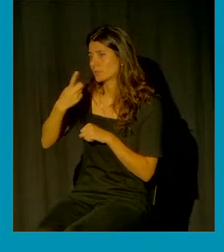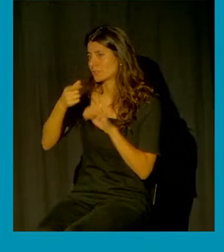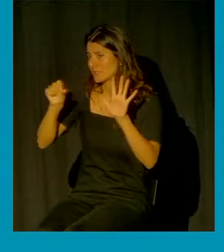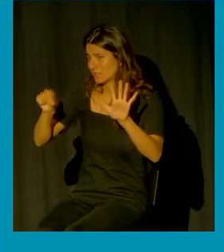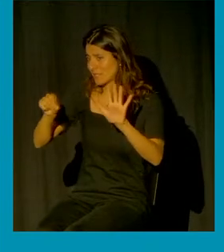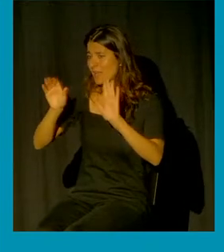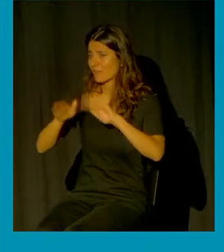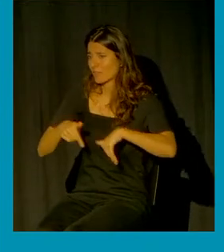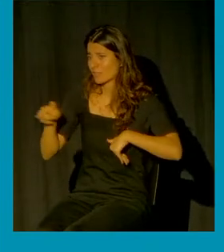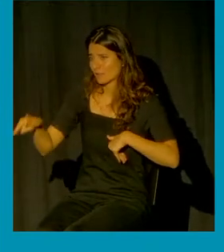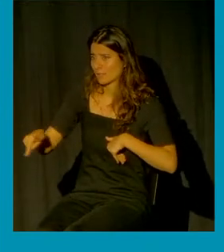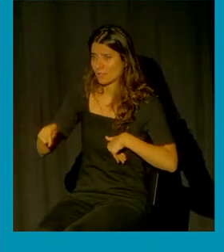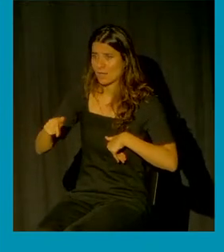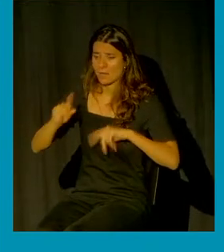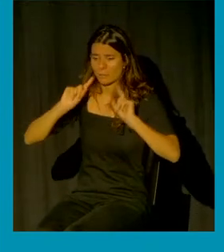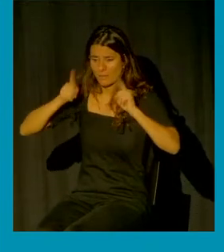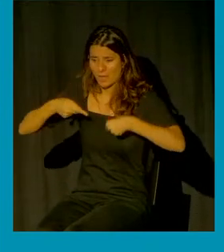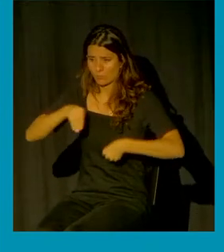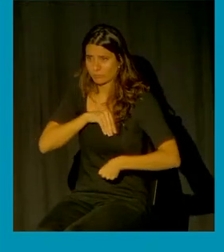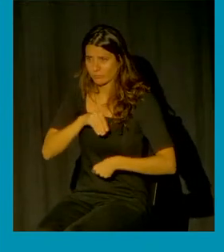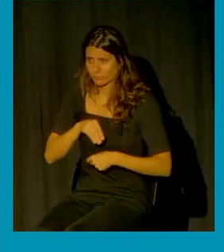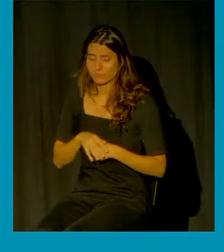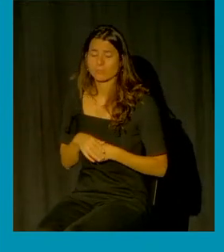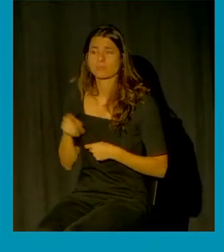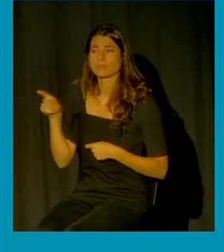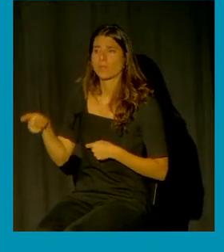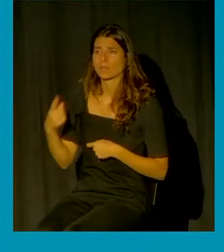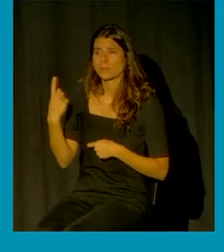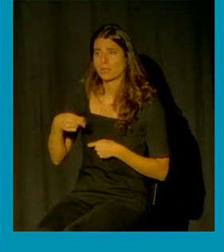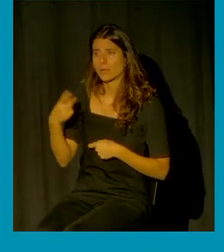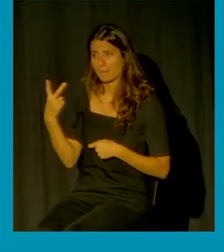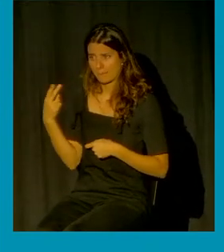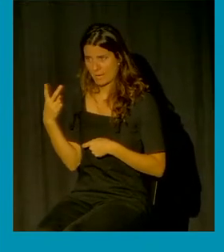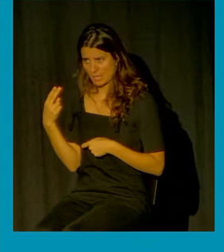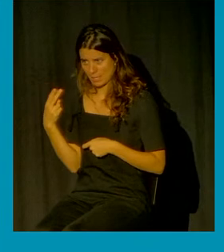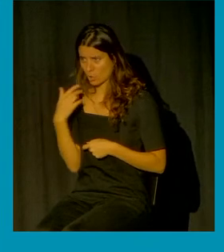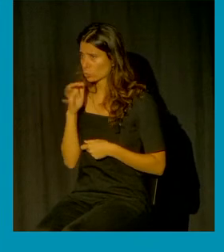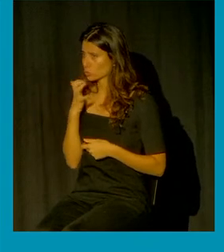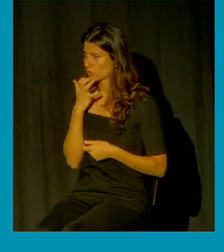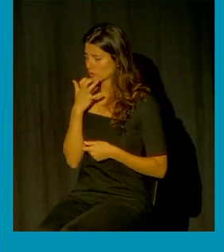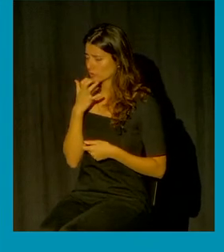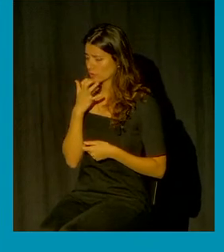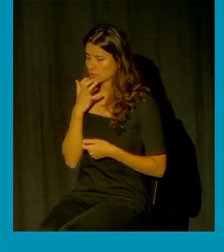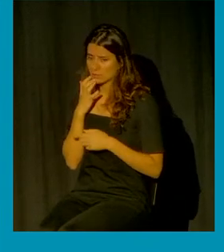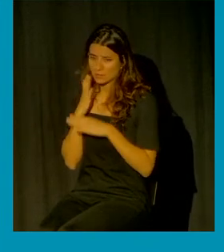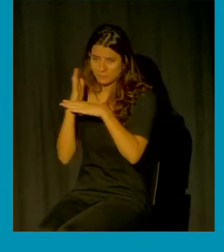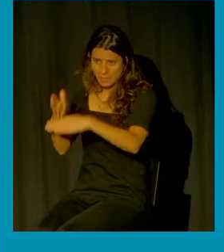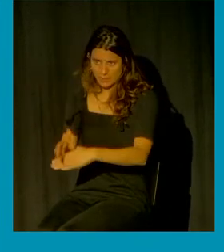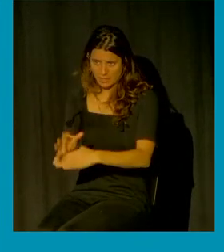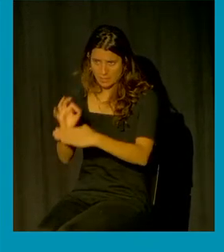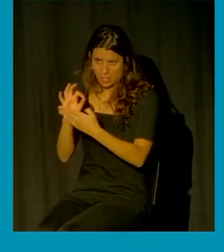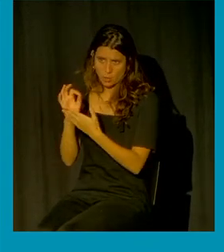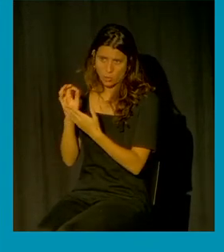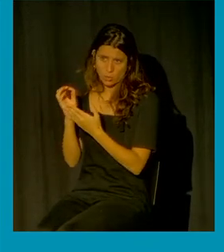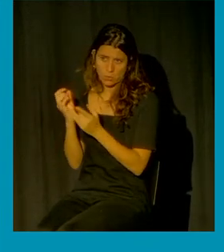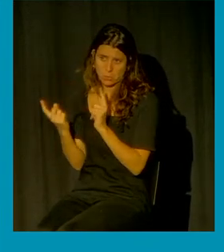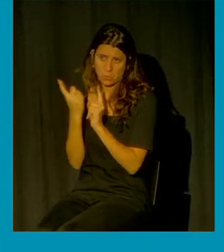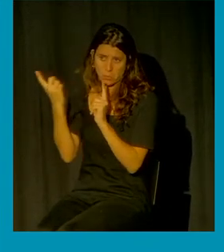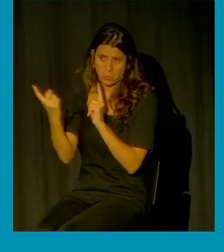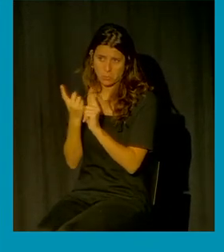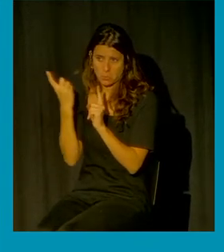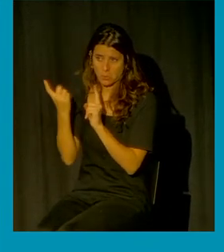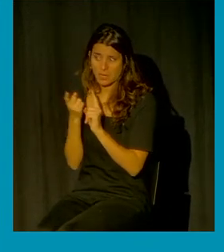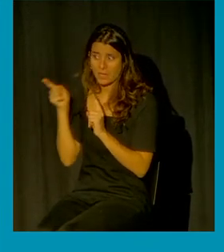és a la Tiziana tenia una parella no sé si permanent o esporàdica tan és que sense ella saber-ho mentre li estava